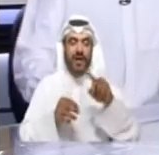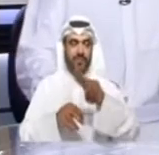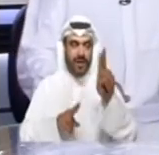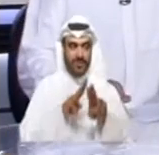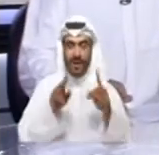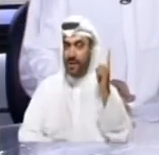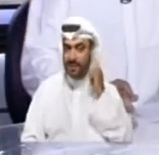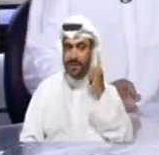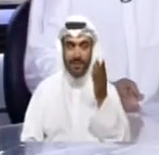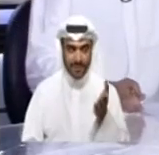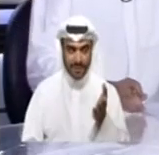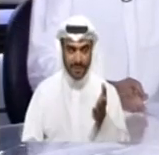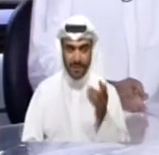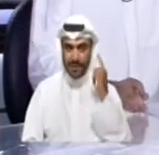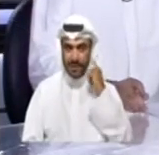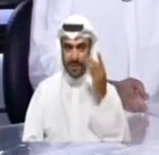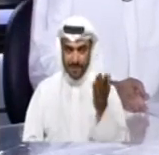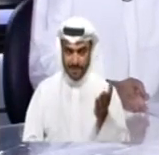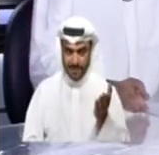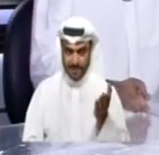نواف، هل تسمعني؟